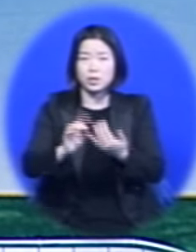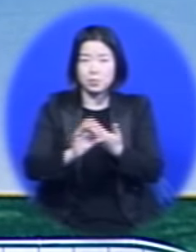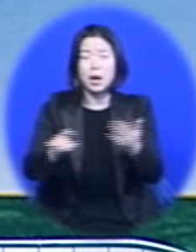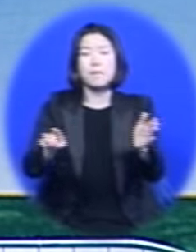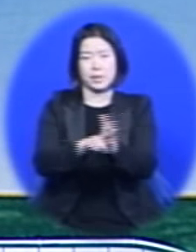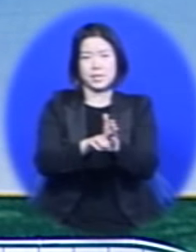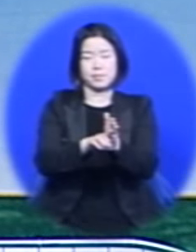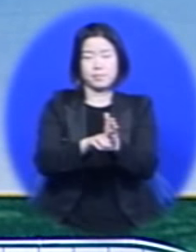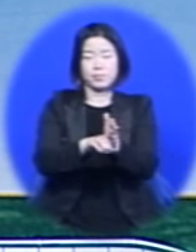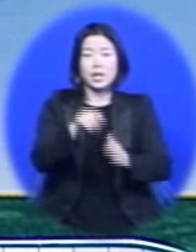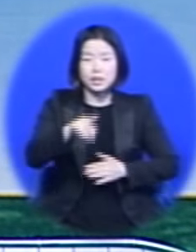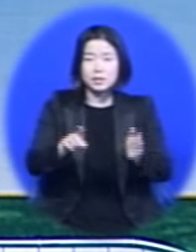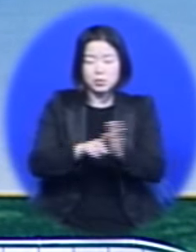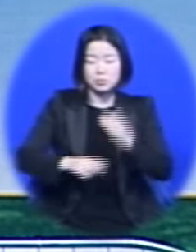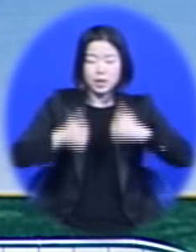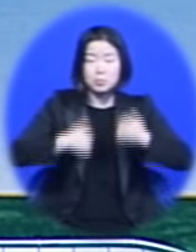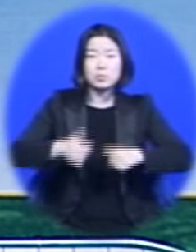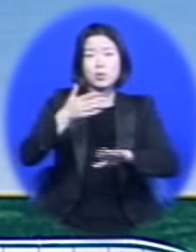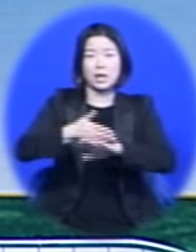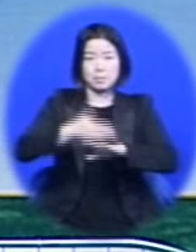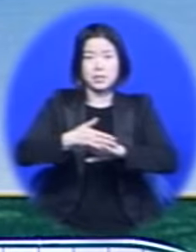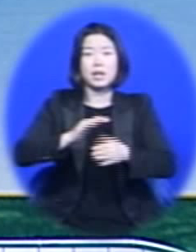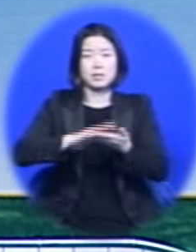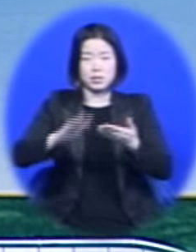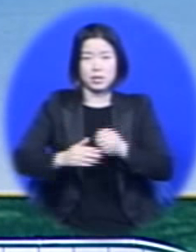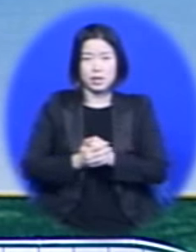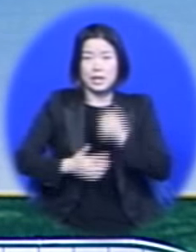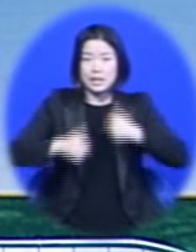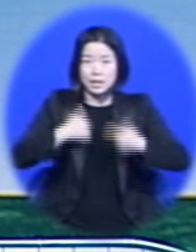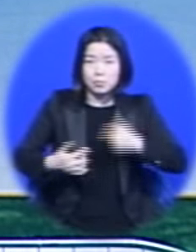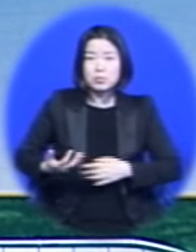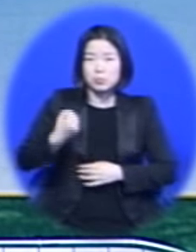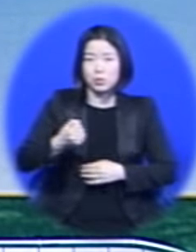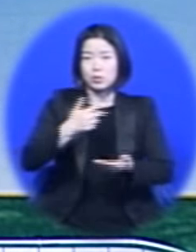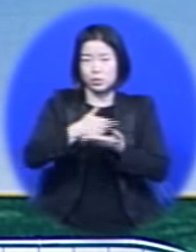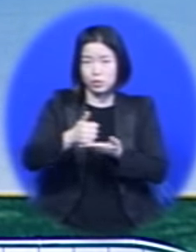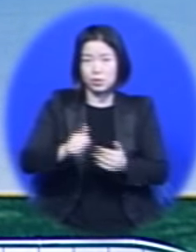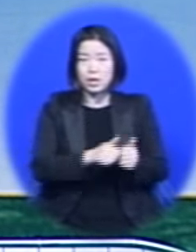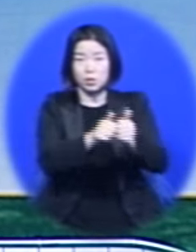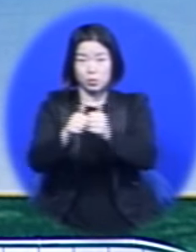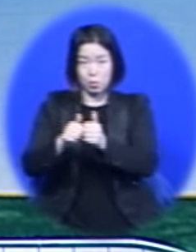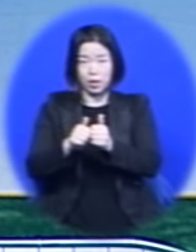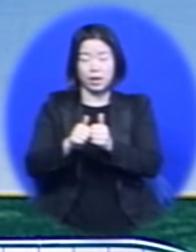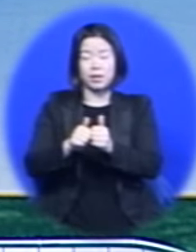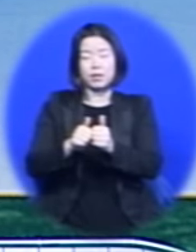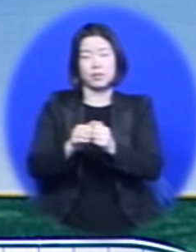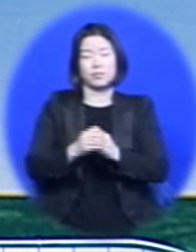그 믿음은 기쁨이고 감사인 것입니다. 기쁨으로 주님과 동행하는 것입니다.